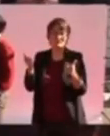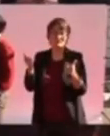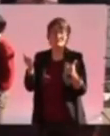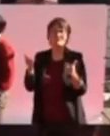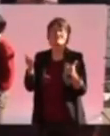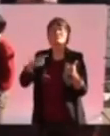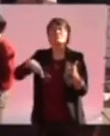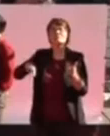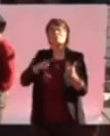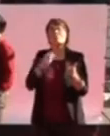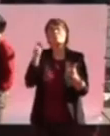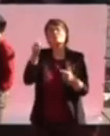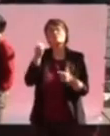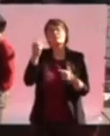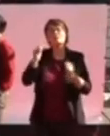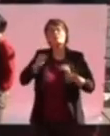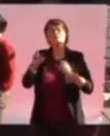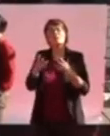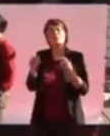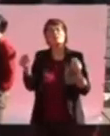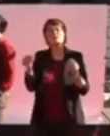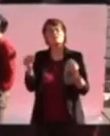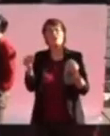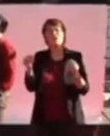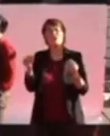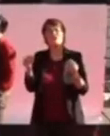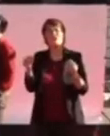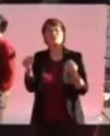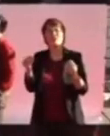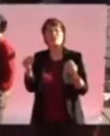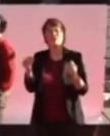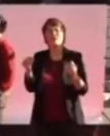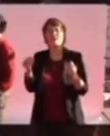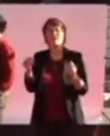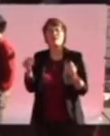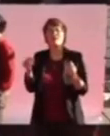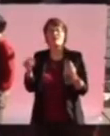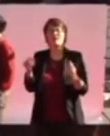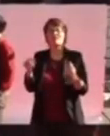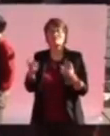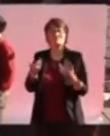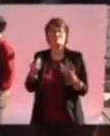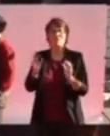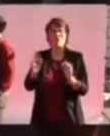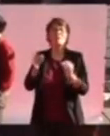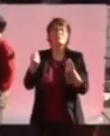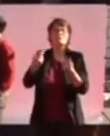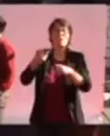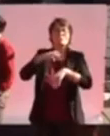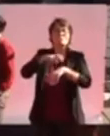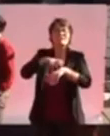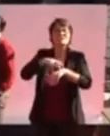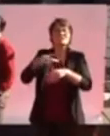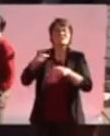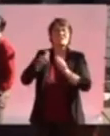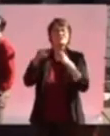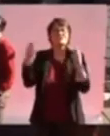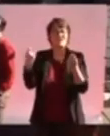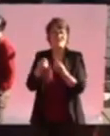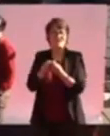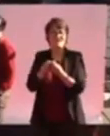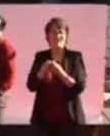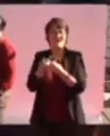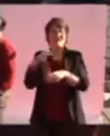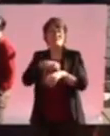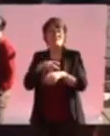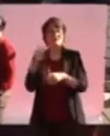progressivamente dal convenzionamento e facendo rientrare gradualmente la medicina generale la specialistica ambulatoriale nel